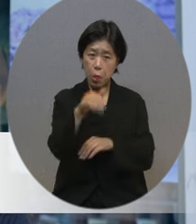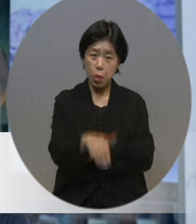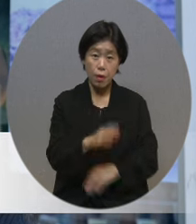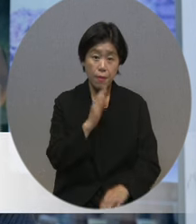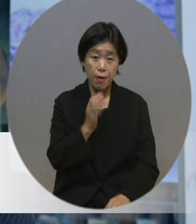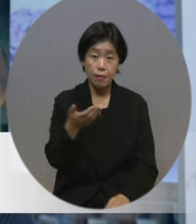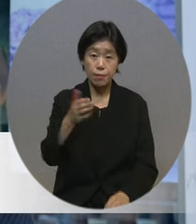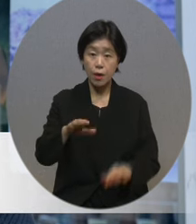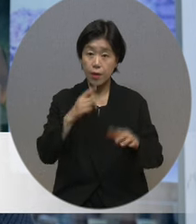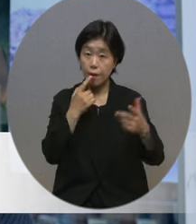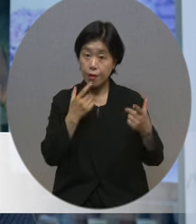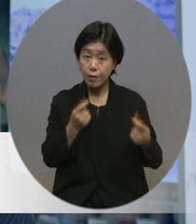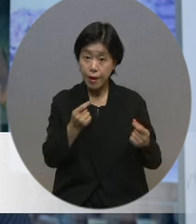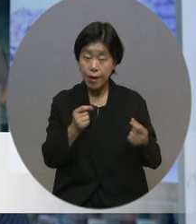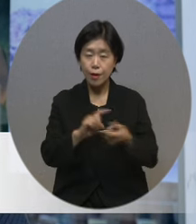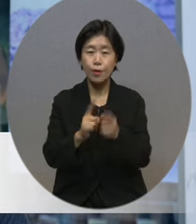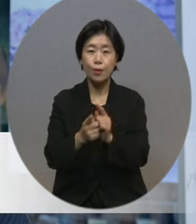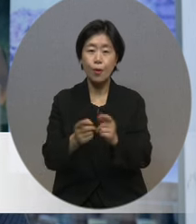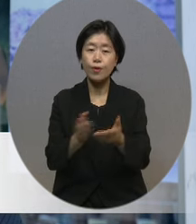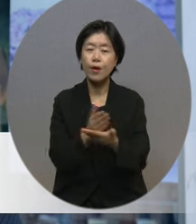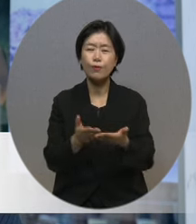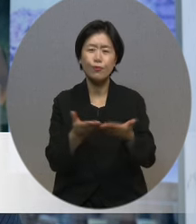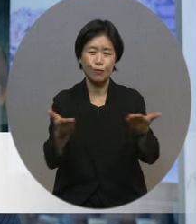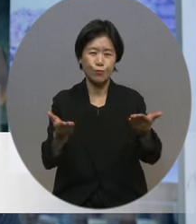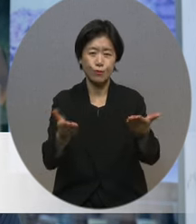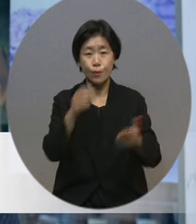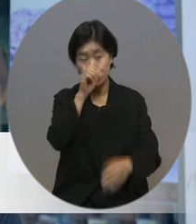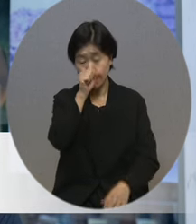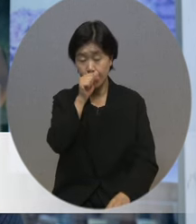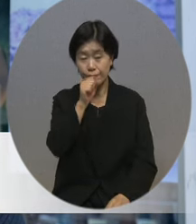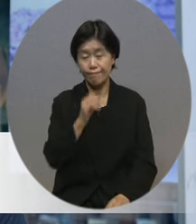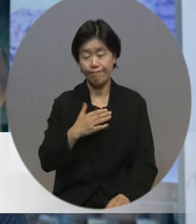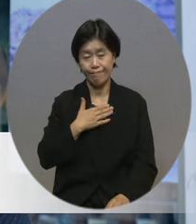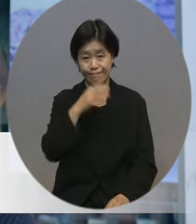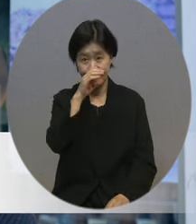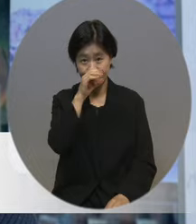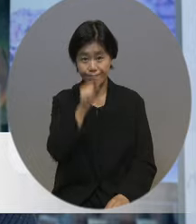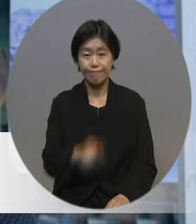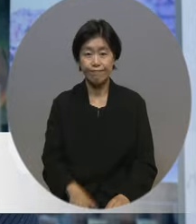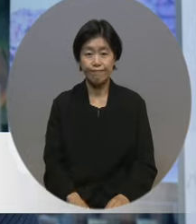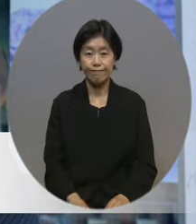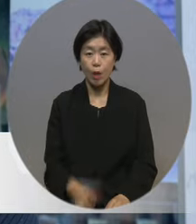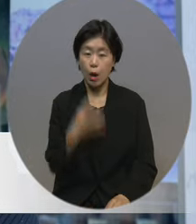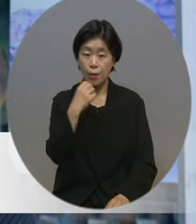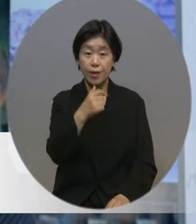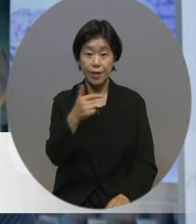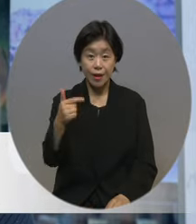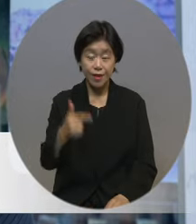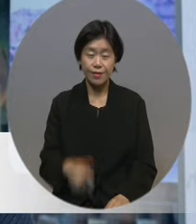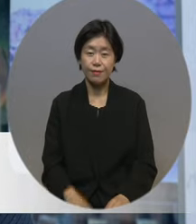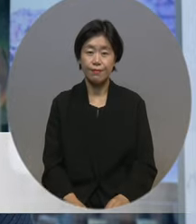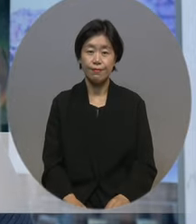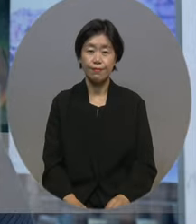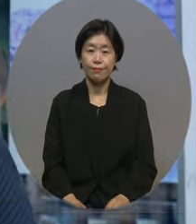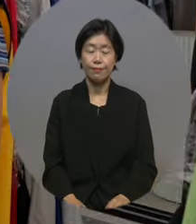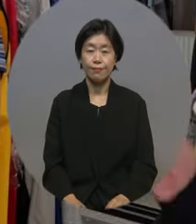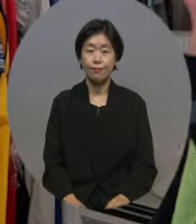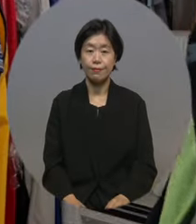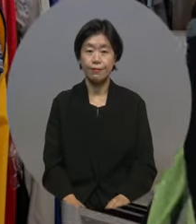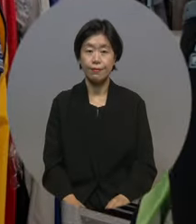이렇게 좀 나누는 거잖아요, 일종의. 그래서 좀 되게 뜻깊은 기회라고 생각이 돼서 참 좀 보람되고 좋은 기회인 것